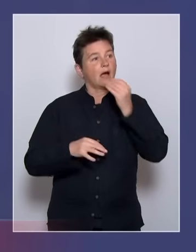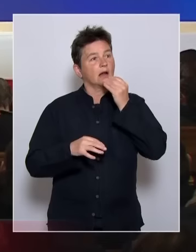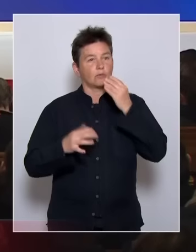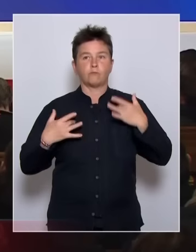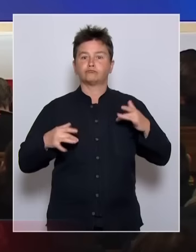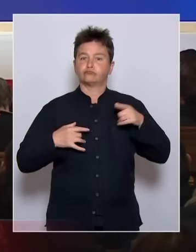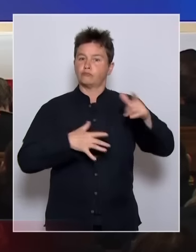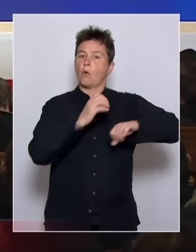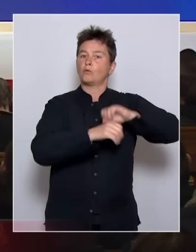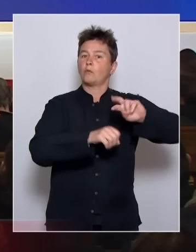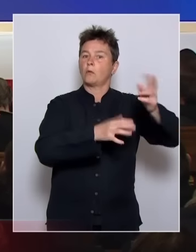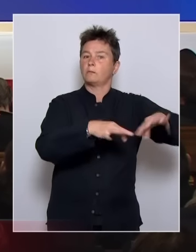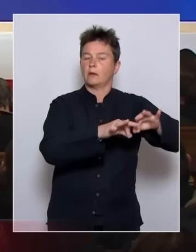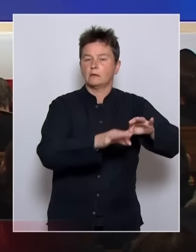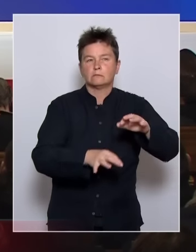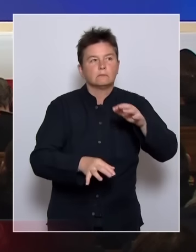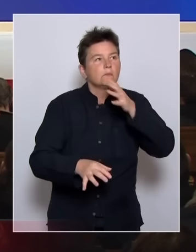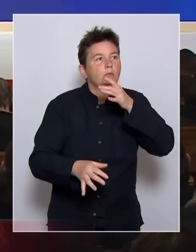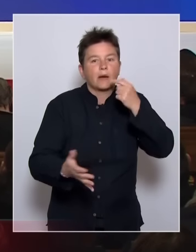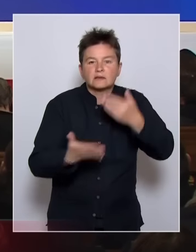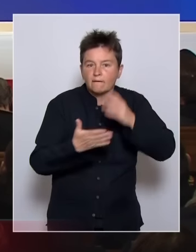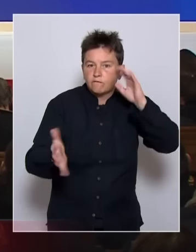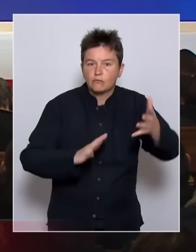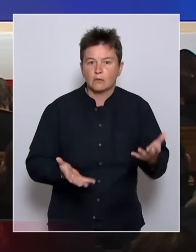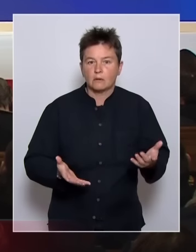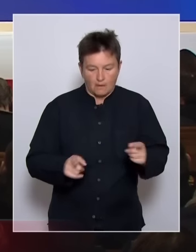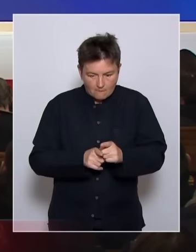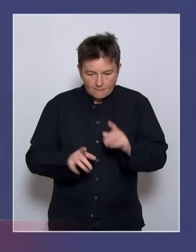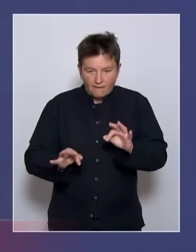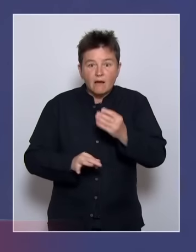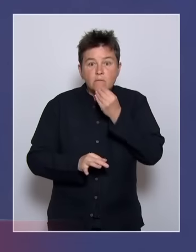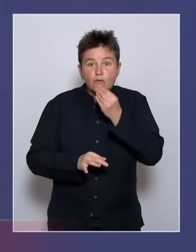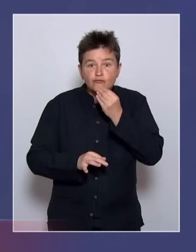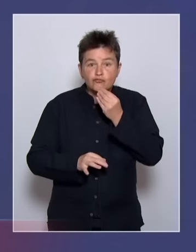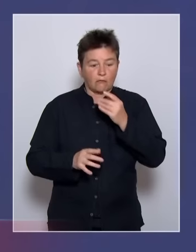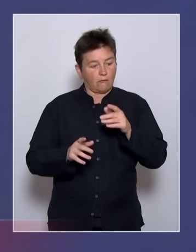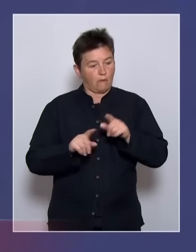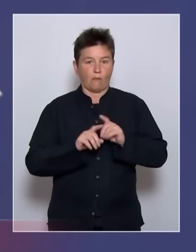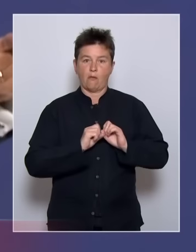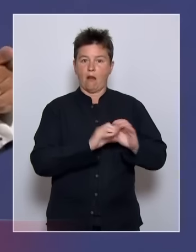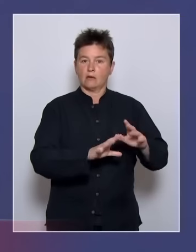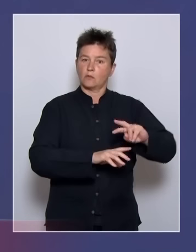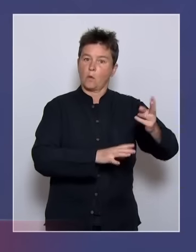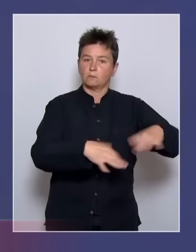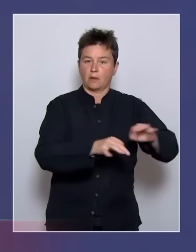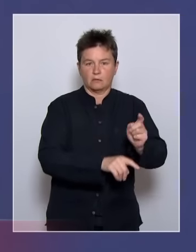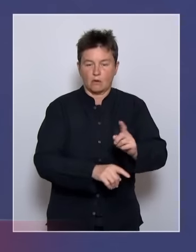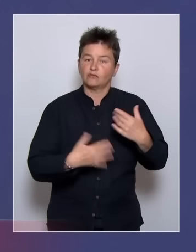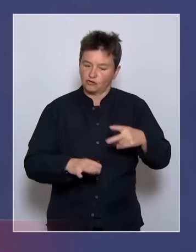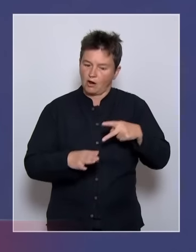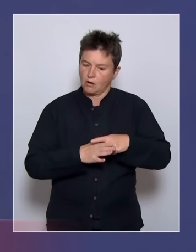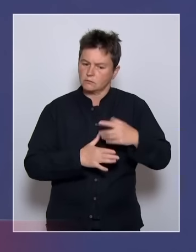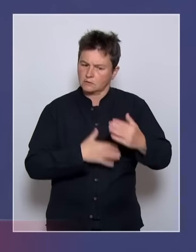? Nous n'avons pas le droit de laisser s'installer des dépendances alimentaires. Nous en avions déjà. On a commencé à les réparer,